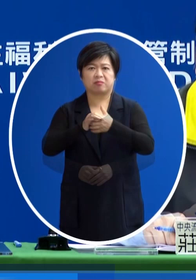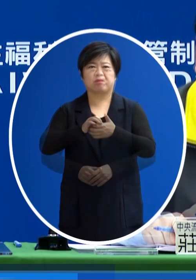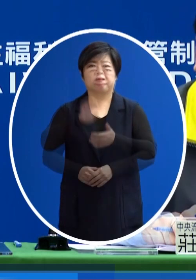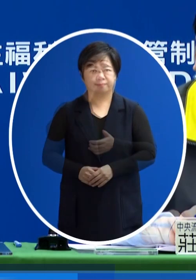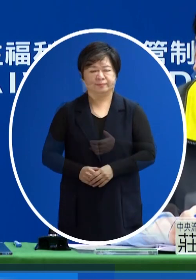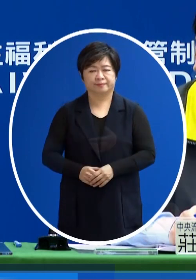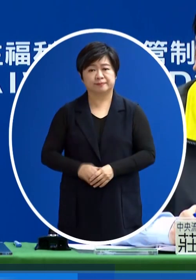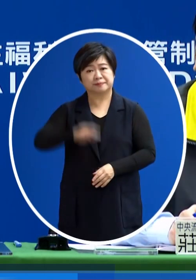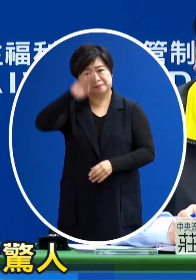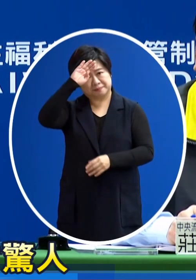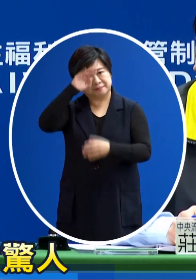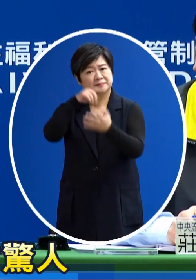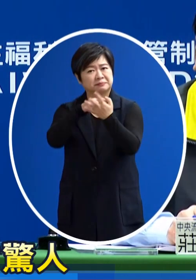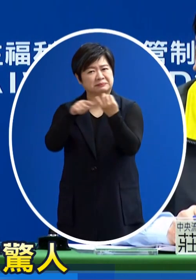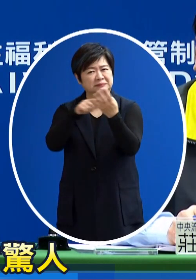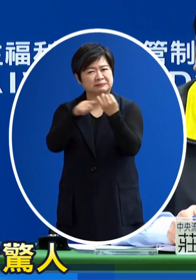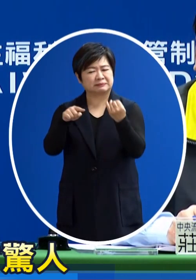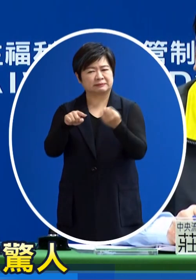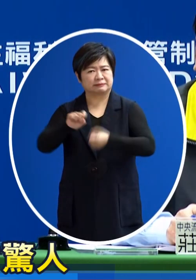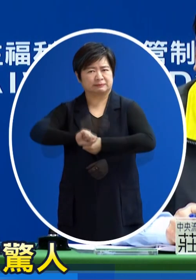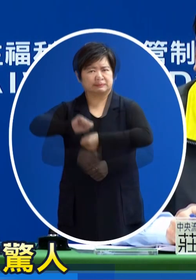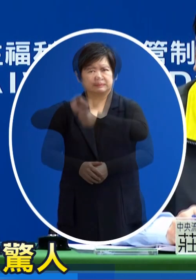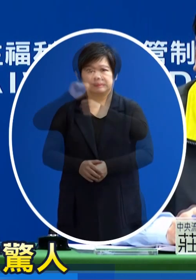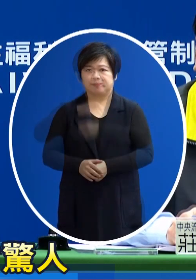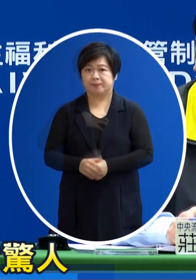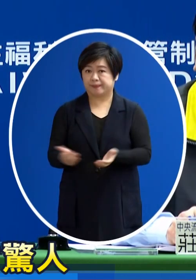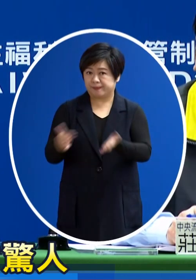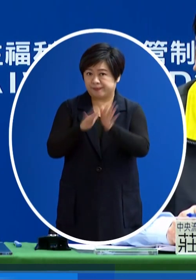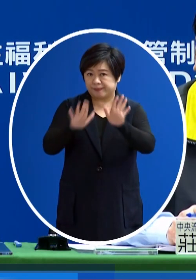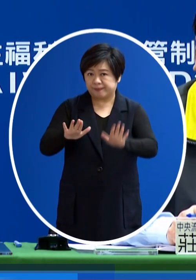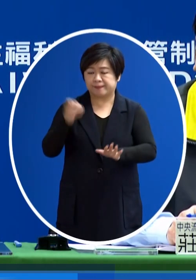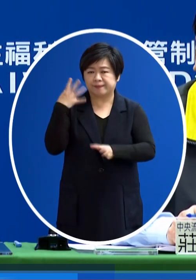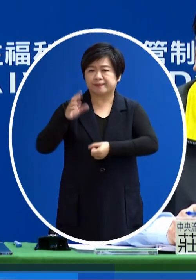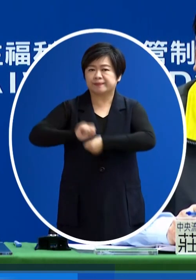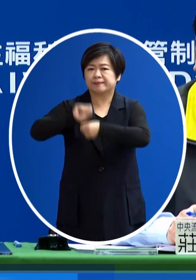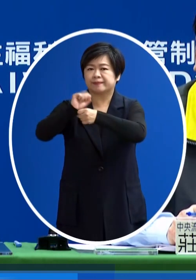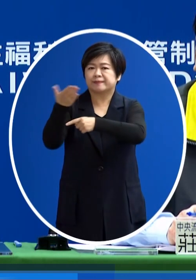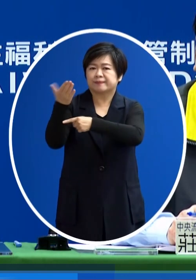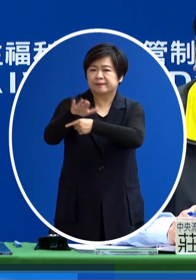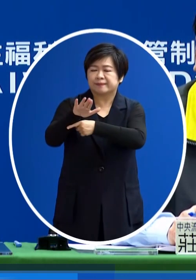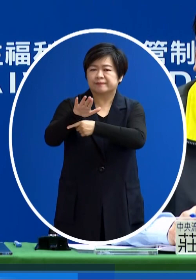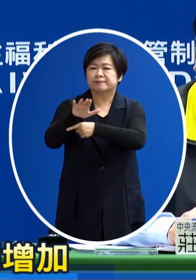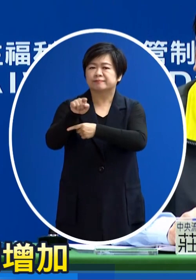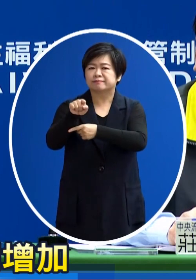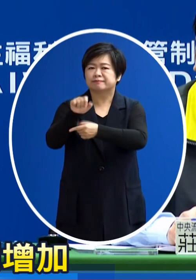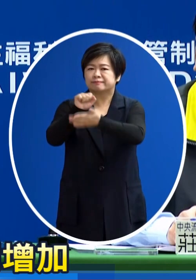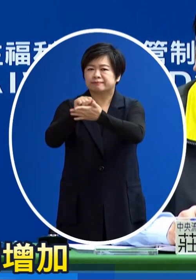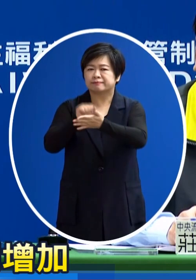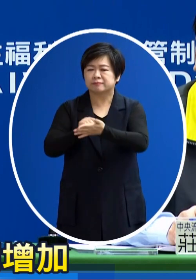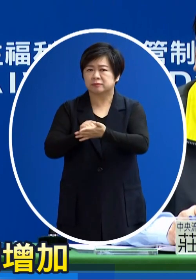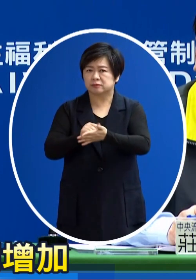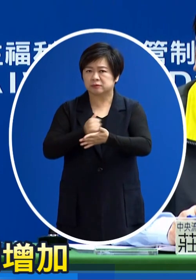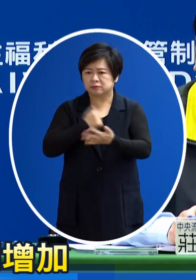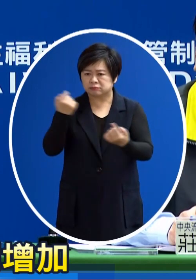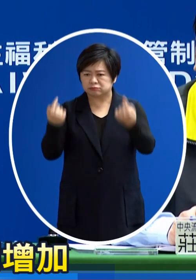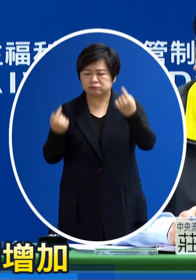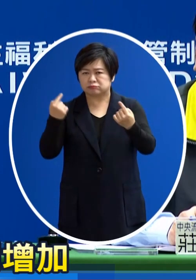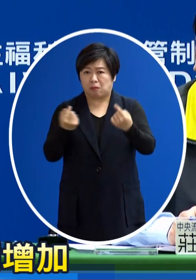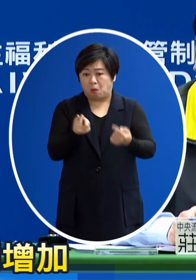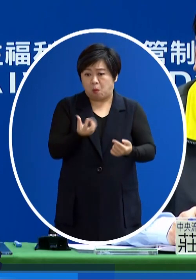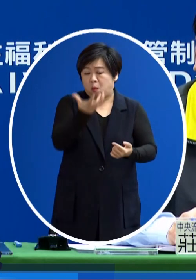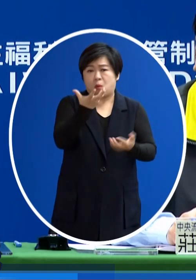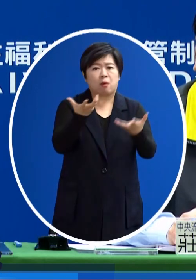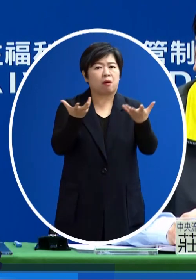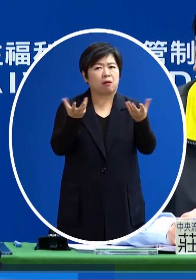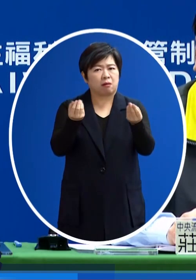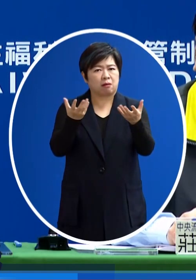的移动，病例数的增加是非常的惊人，新增的死亡数，好，它相对没有这样成比例来增加，那生